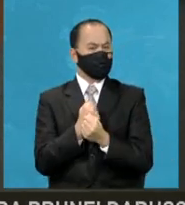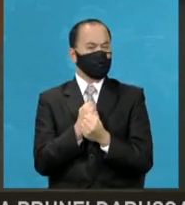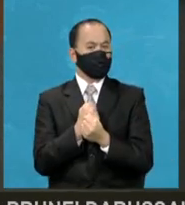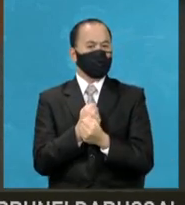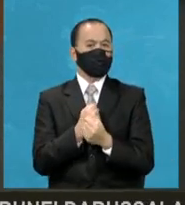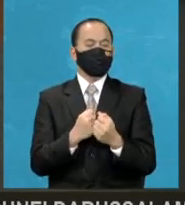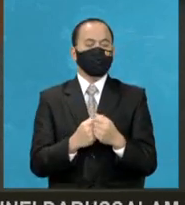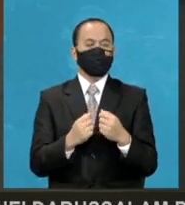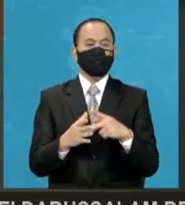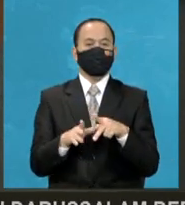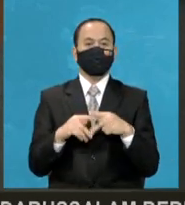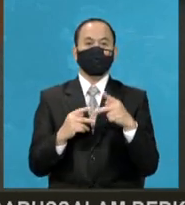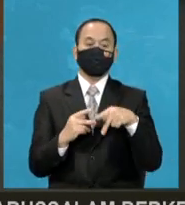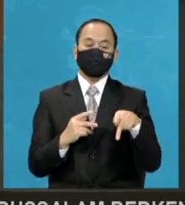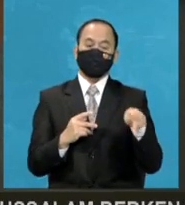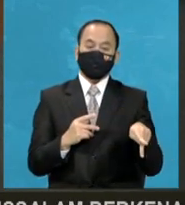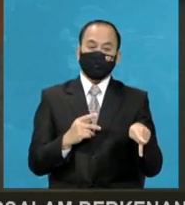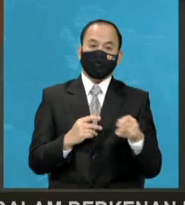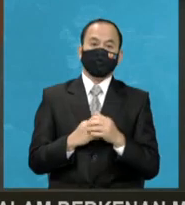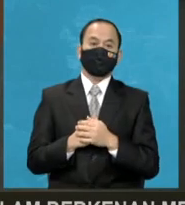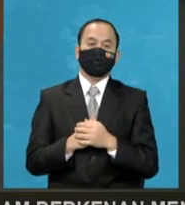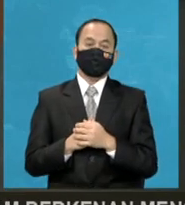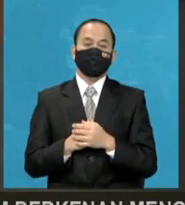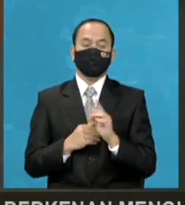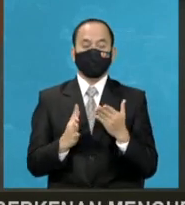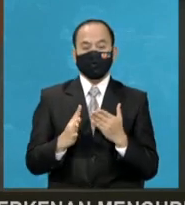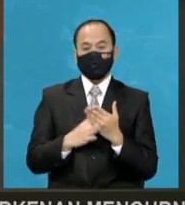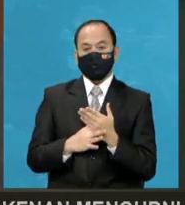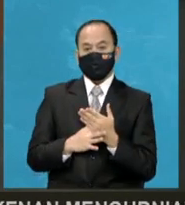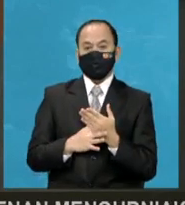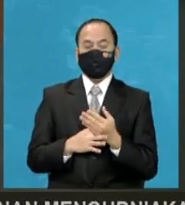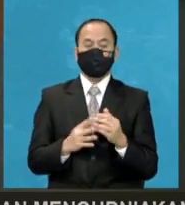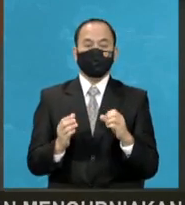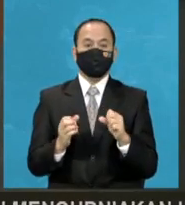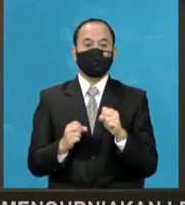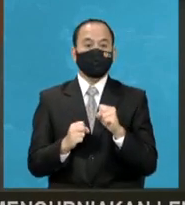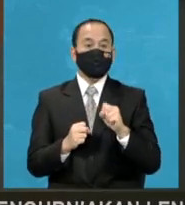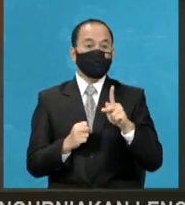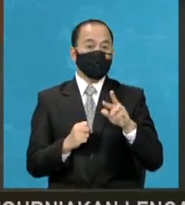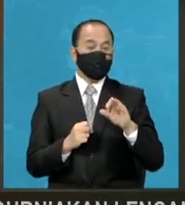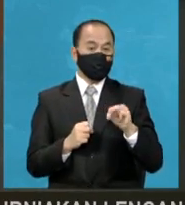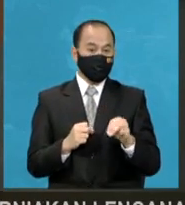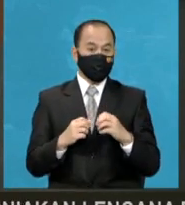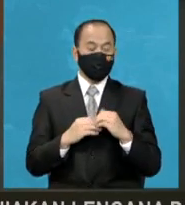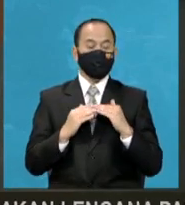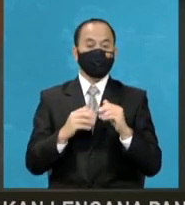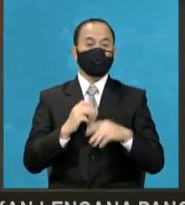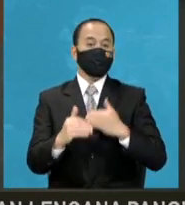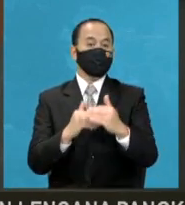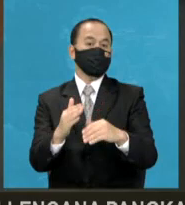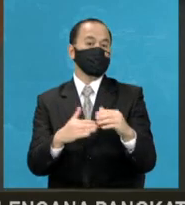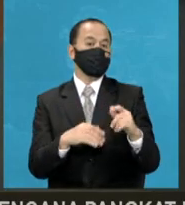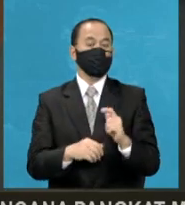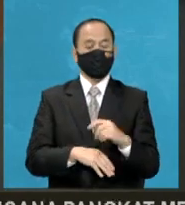public-private Partnership pipi atau melalui kaedah sukinto maju perubahan dengan menyediakan tapak-tapak